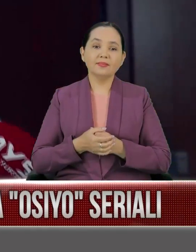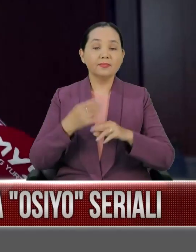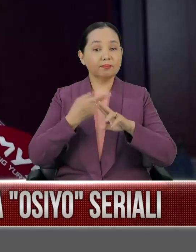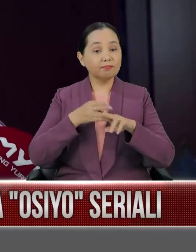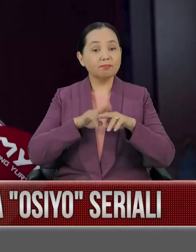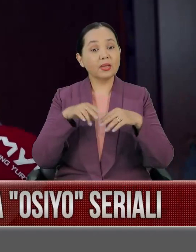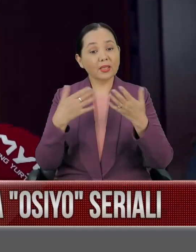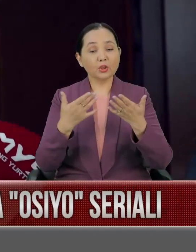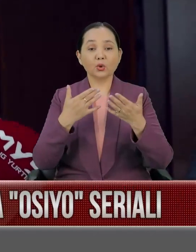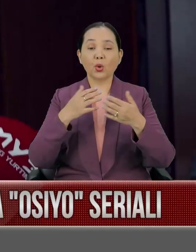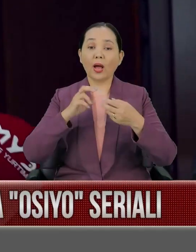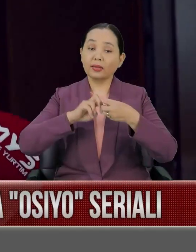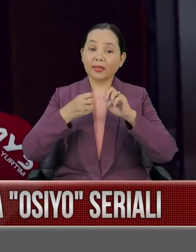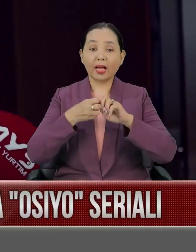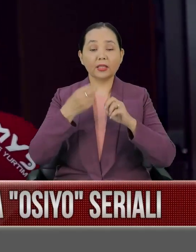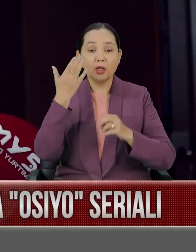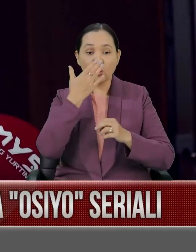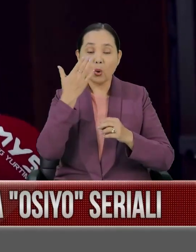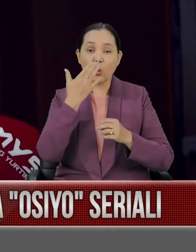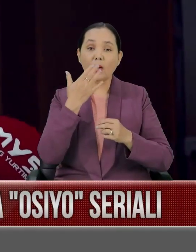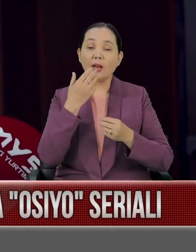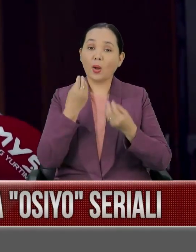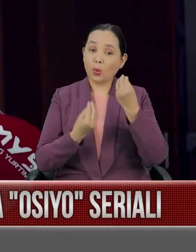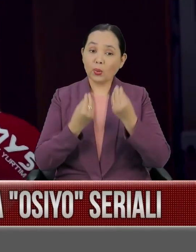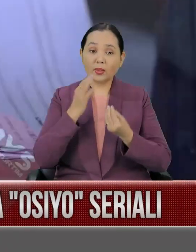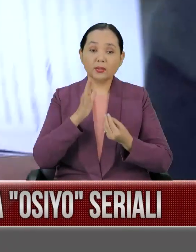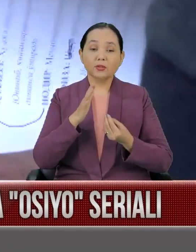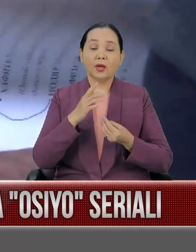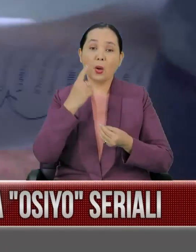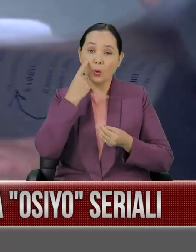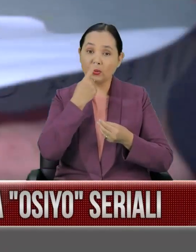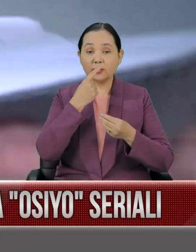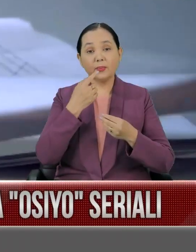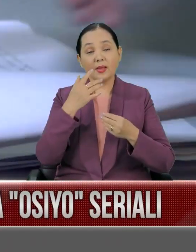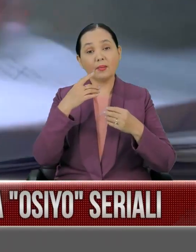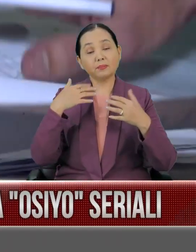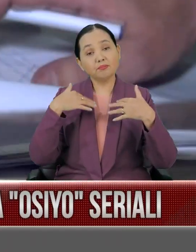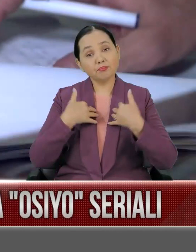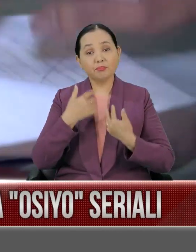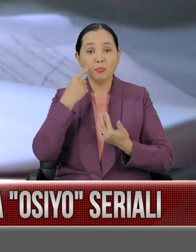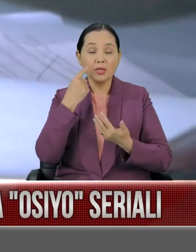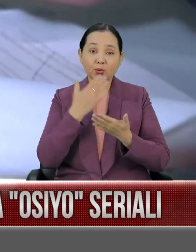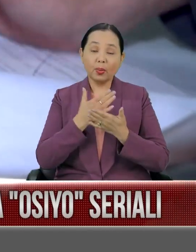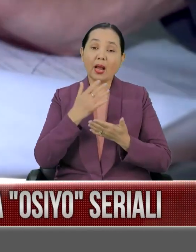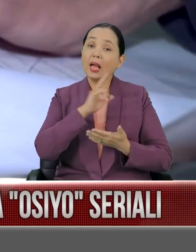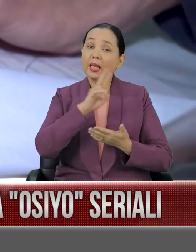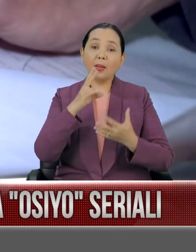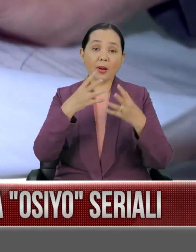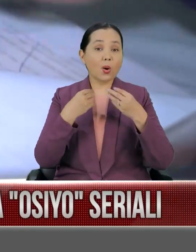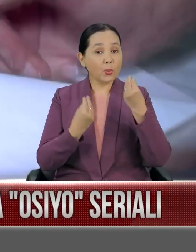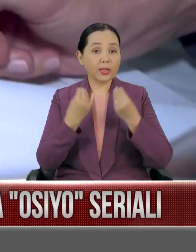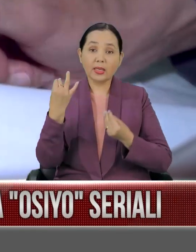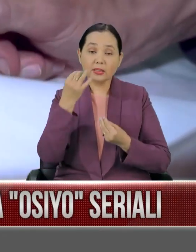Mana shunaqa dardli rollarni menga ishonishadi. Ko'zimda mayuslik bor ekan. Rolim qanaqaligini, kimlar o'ynayotganligi menga juda ham